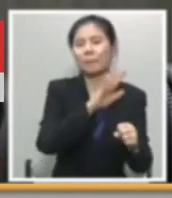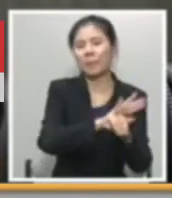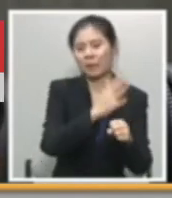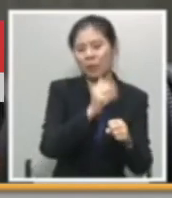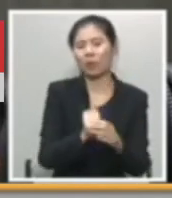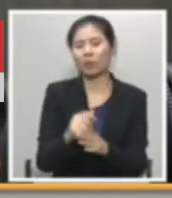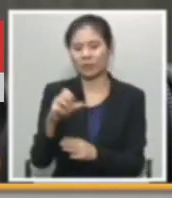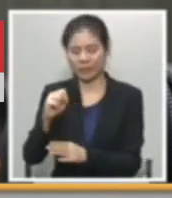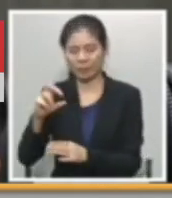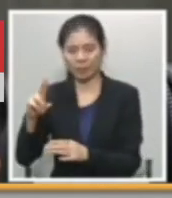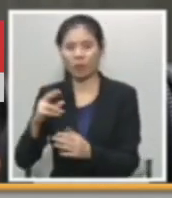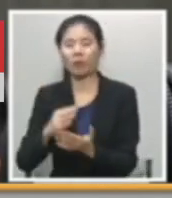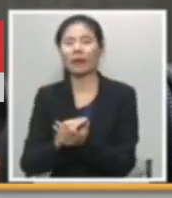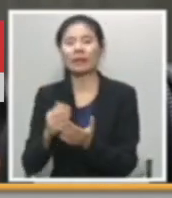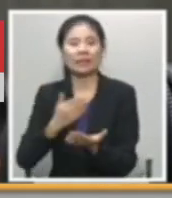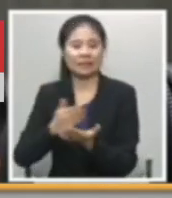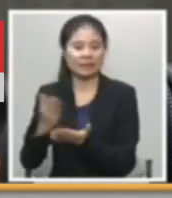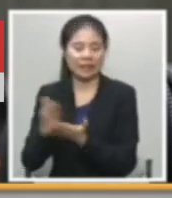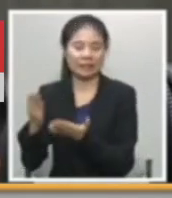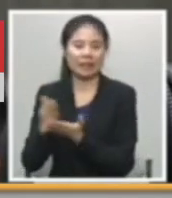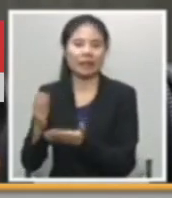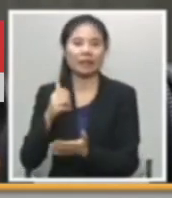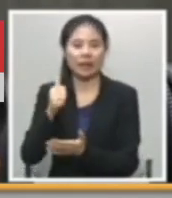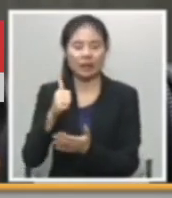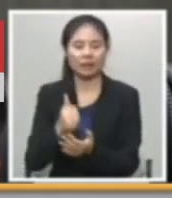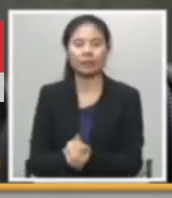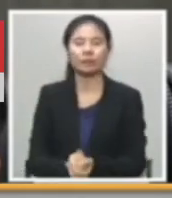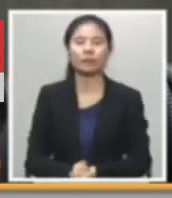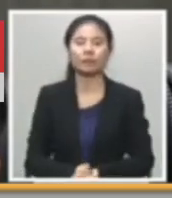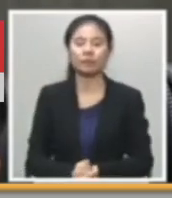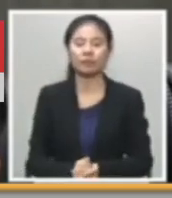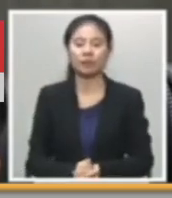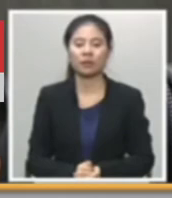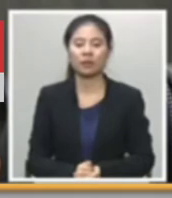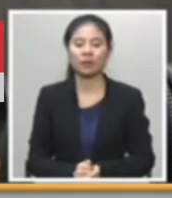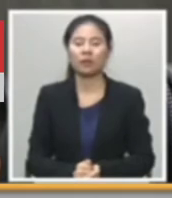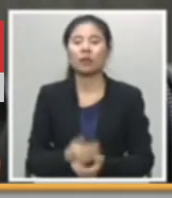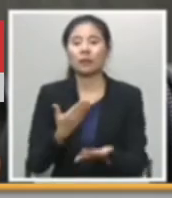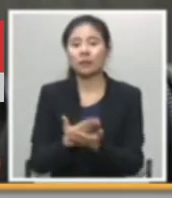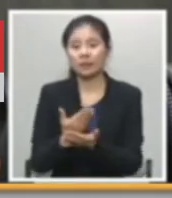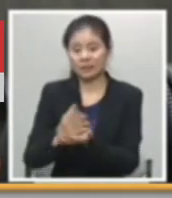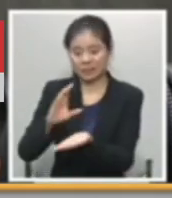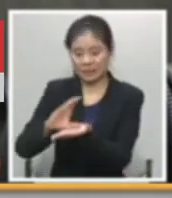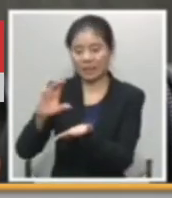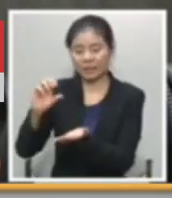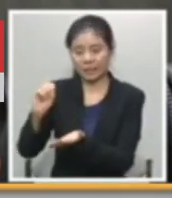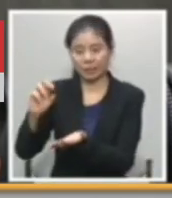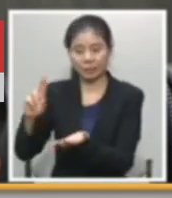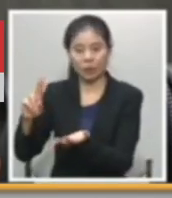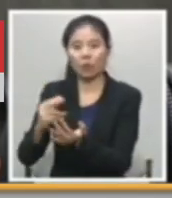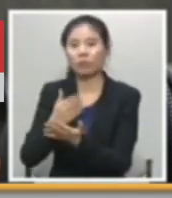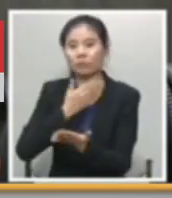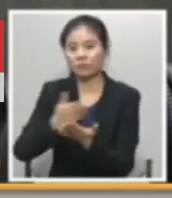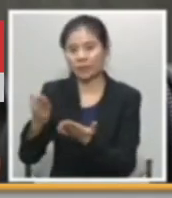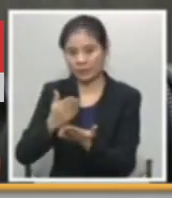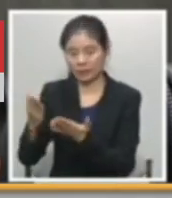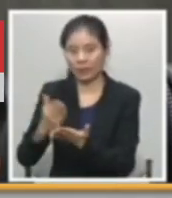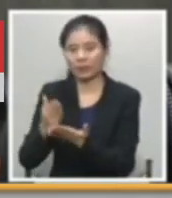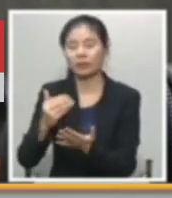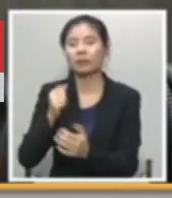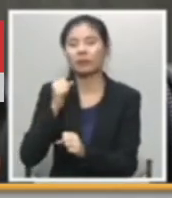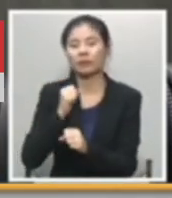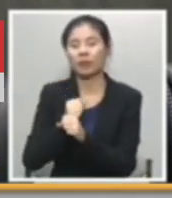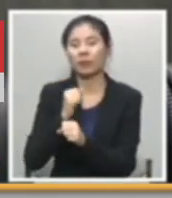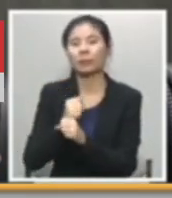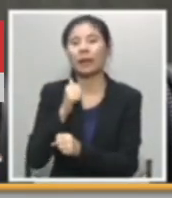ำว่างบกลางไม่เพียงพอสามารถเอาเงินทุนสำรองจ่ายมาใช้ได้อีก